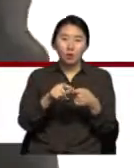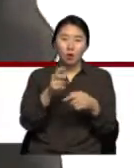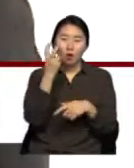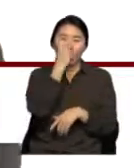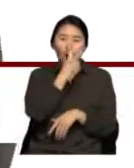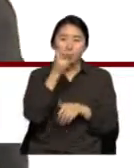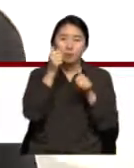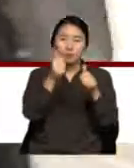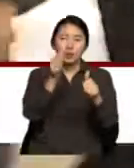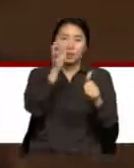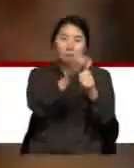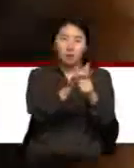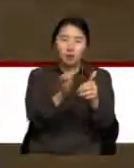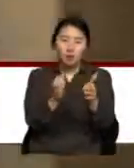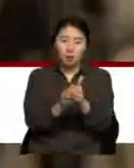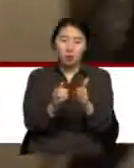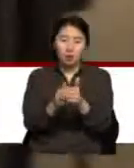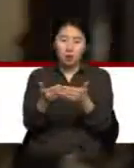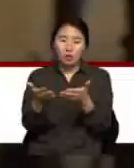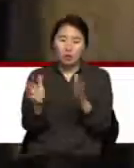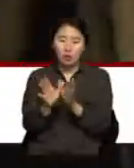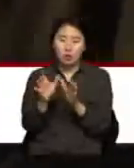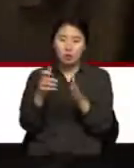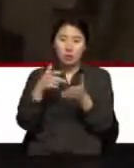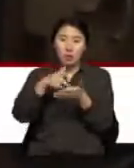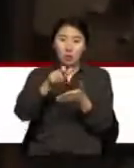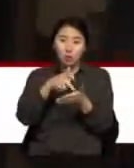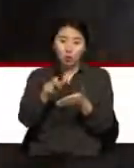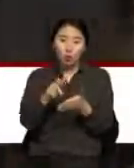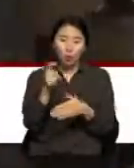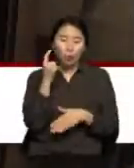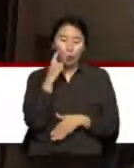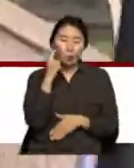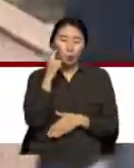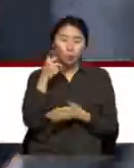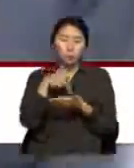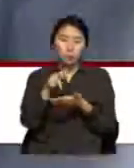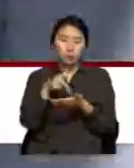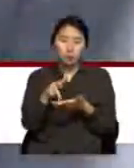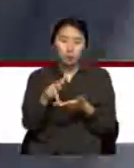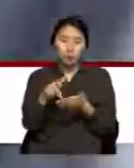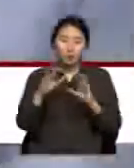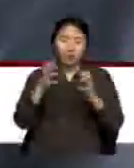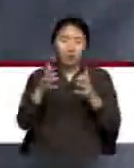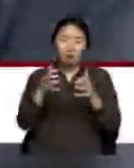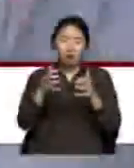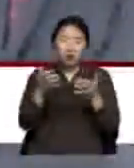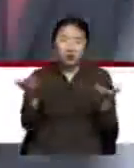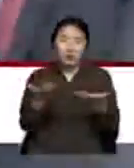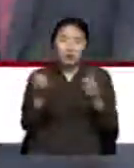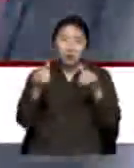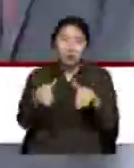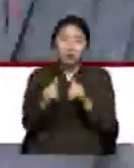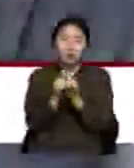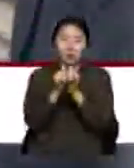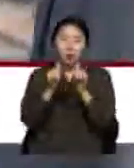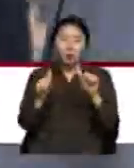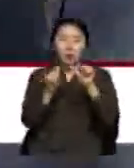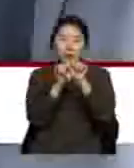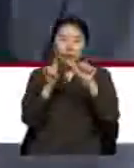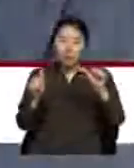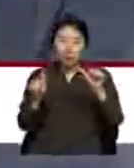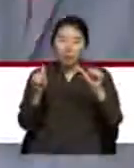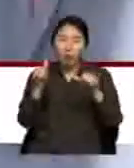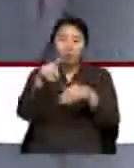밝혔습니다. 이와 함께 단체 대화방에 허위 사실을 공표한 전직 국정원 직원 등 5명을 공직선거법